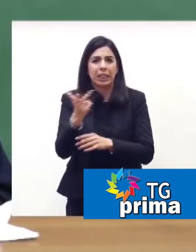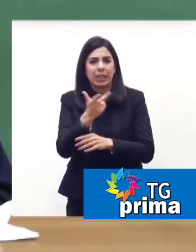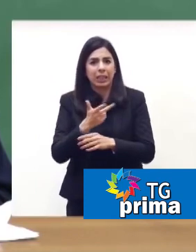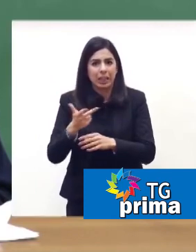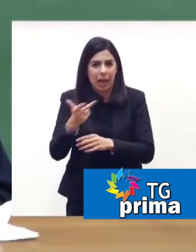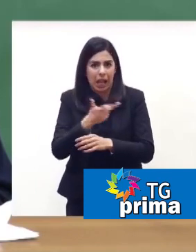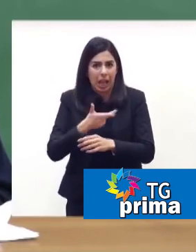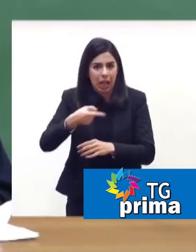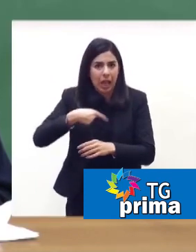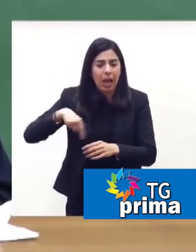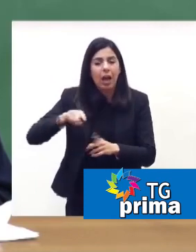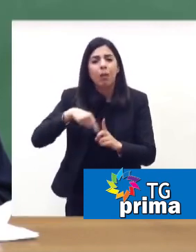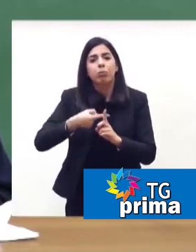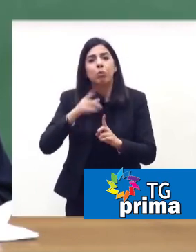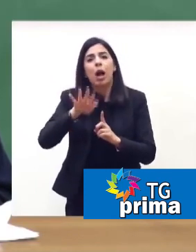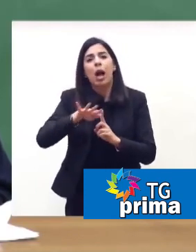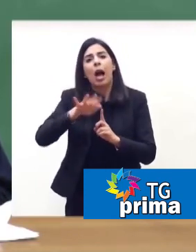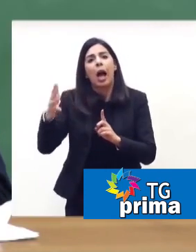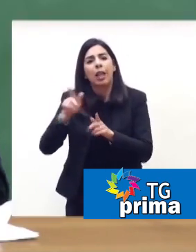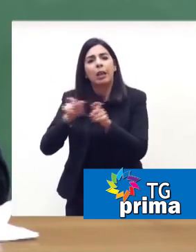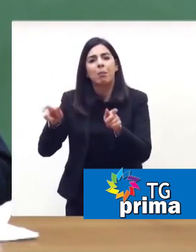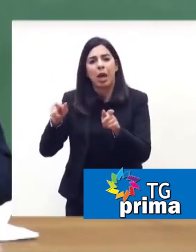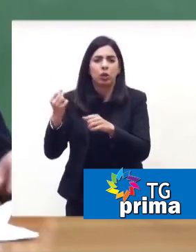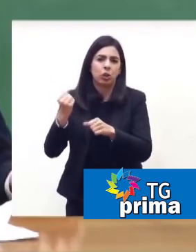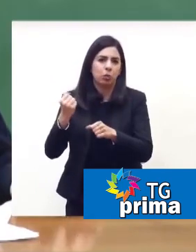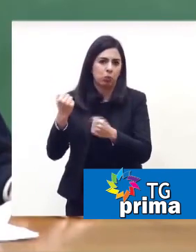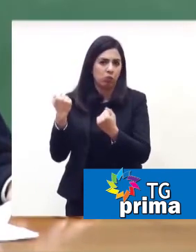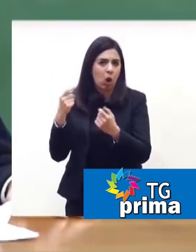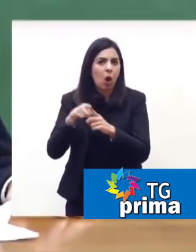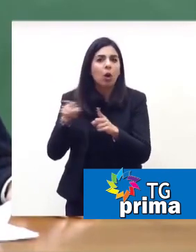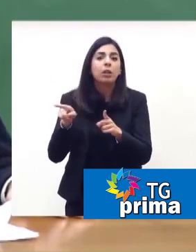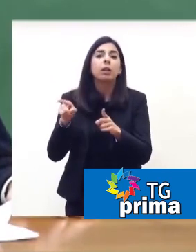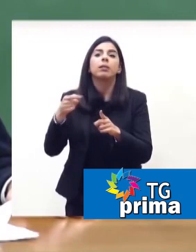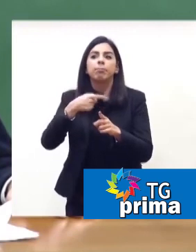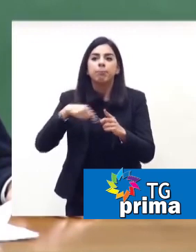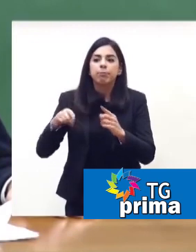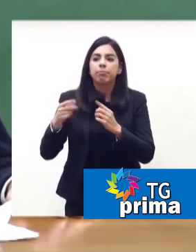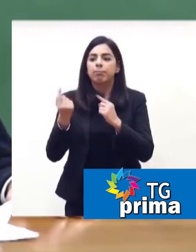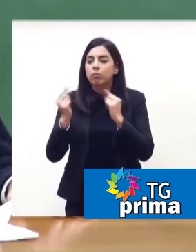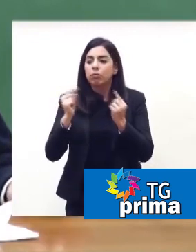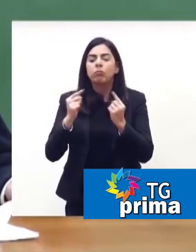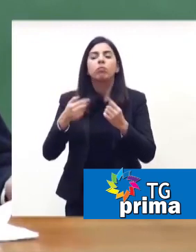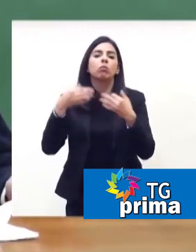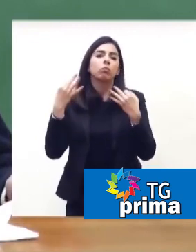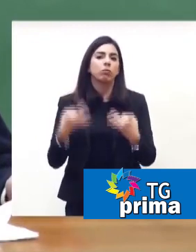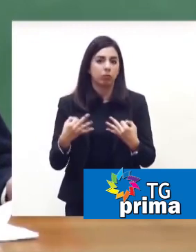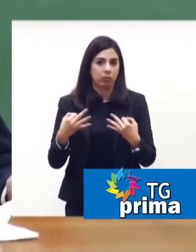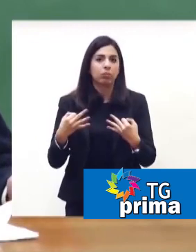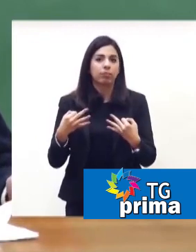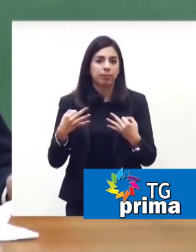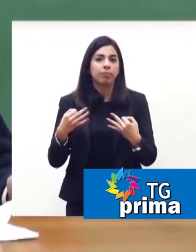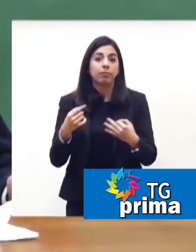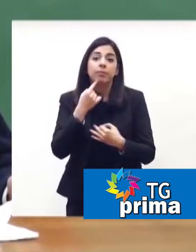altre figure istituzionali, è stato quello di raccomandare